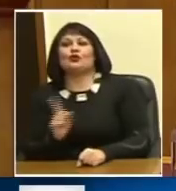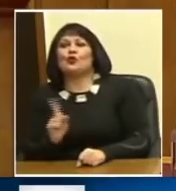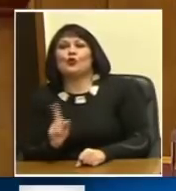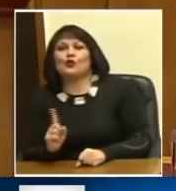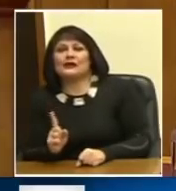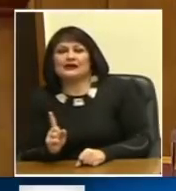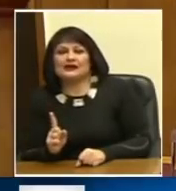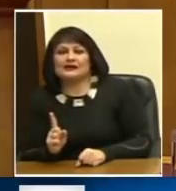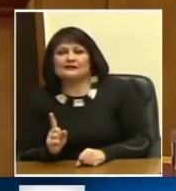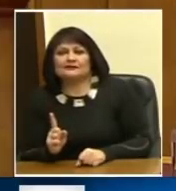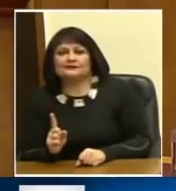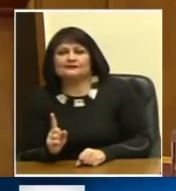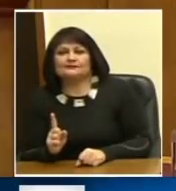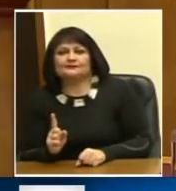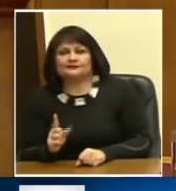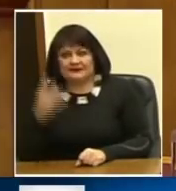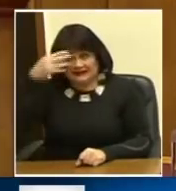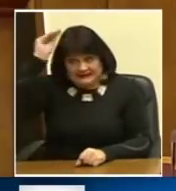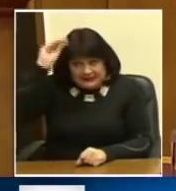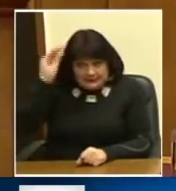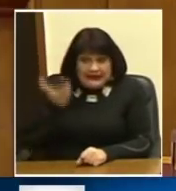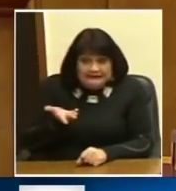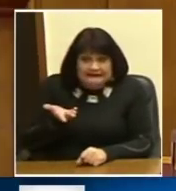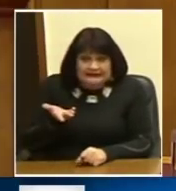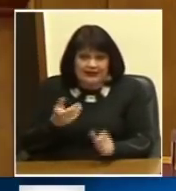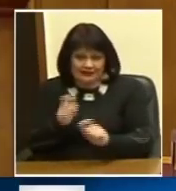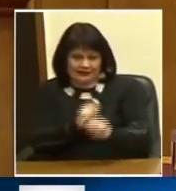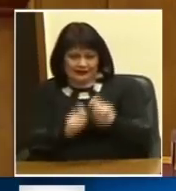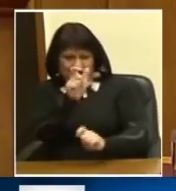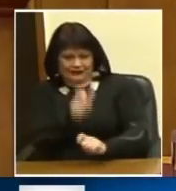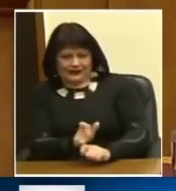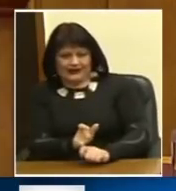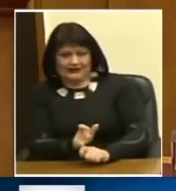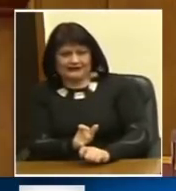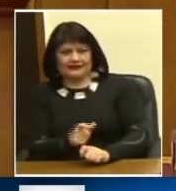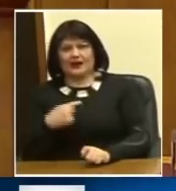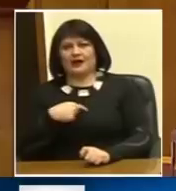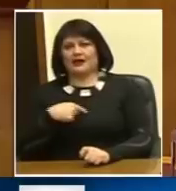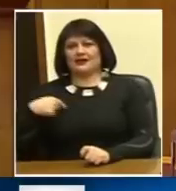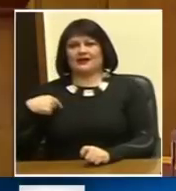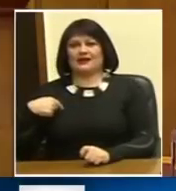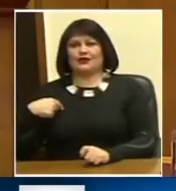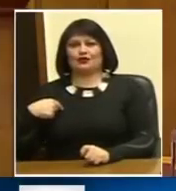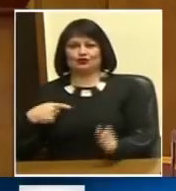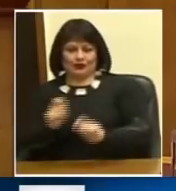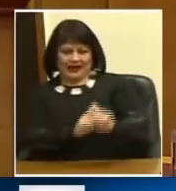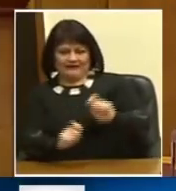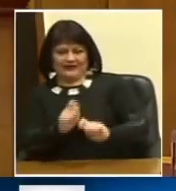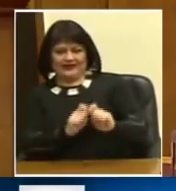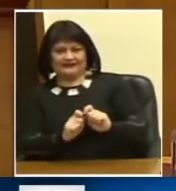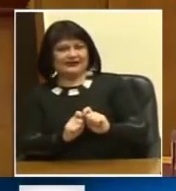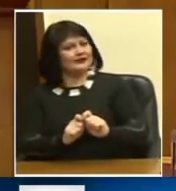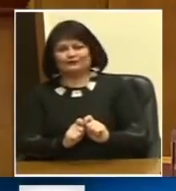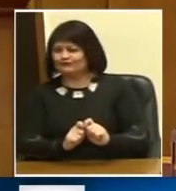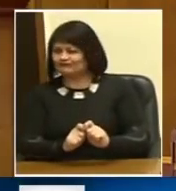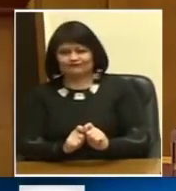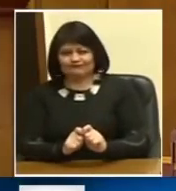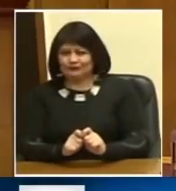Ή ο Τσίπρας δεν κατασκευάστηκε ως αρχηγός από κάποιους. Αποτέλεσε